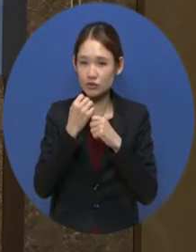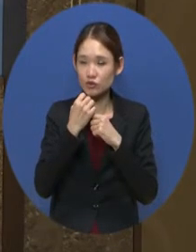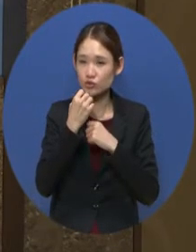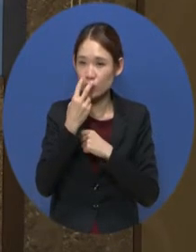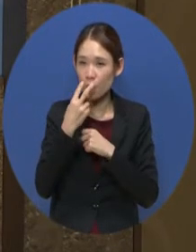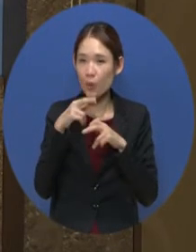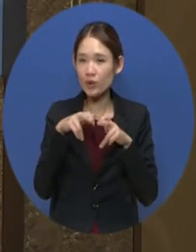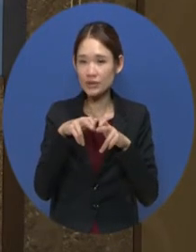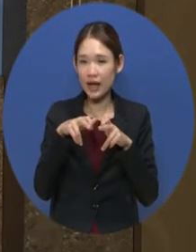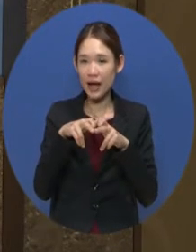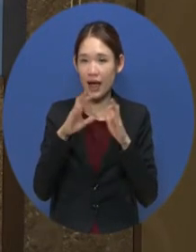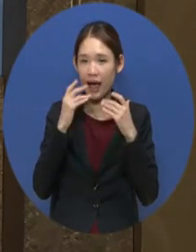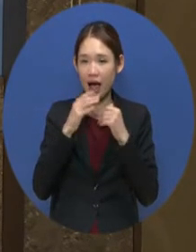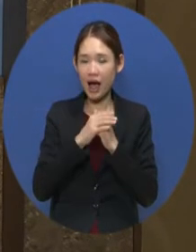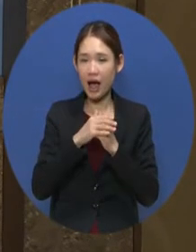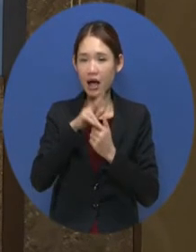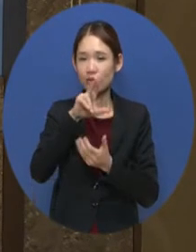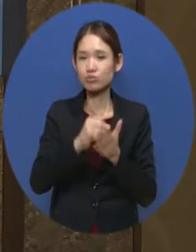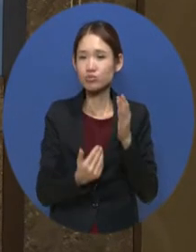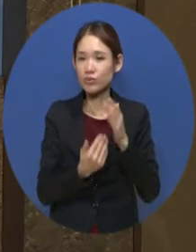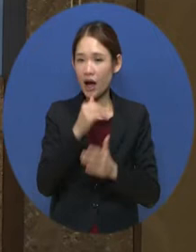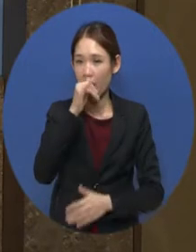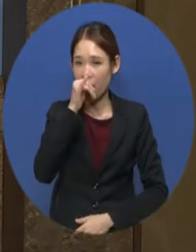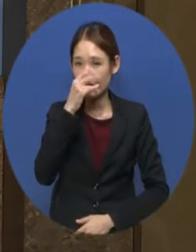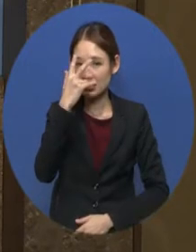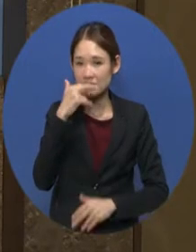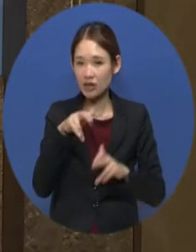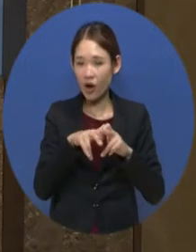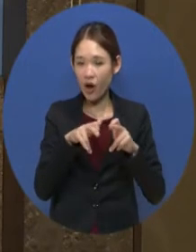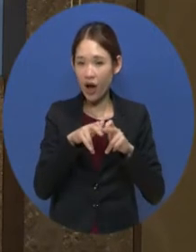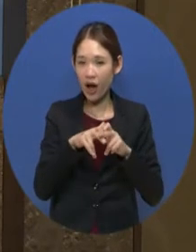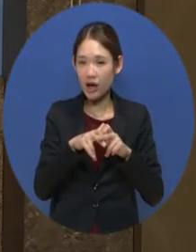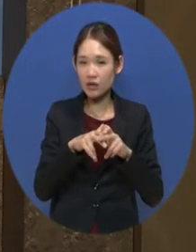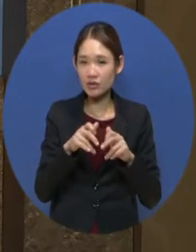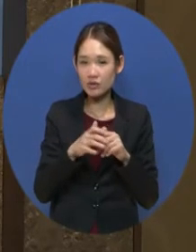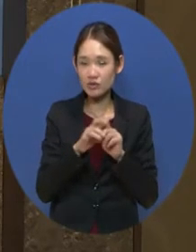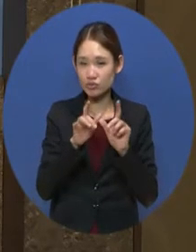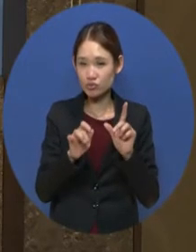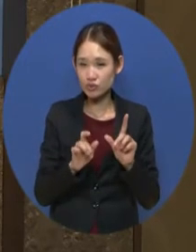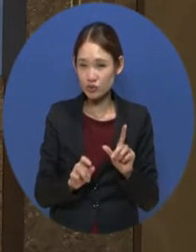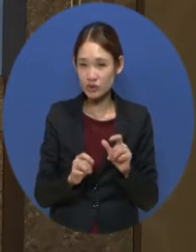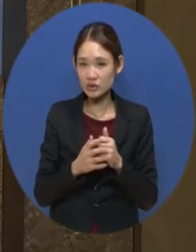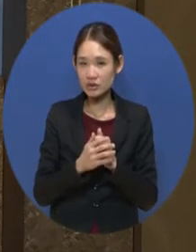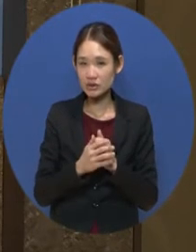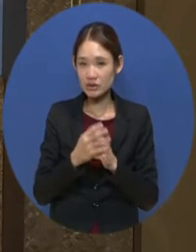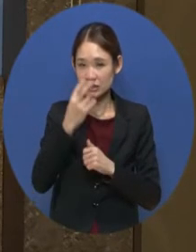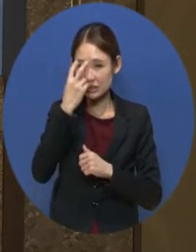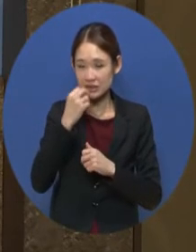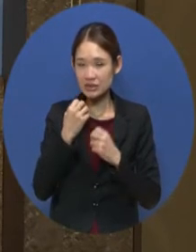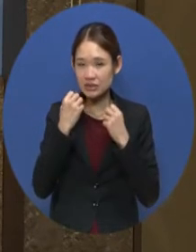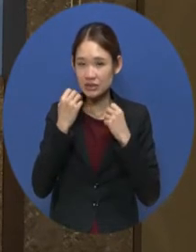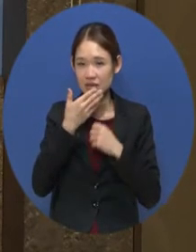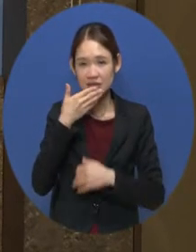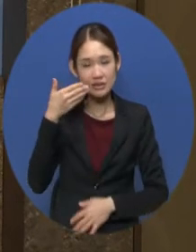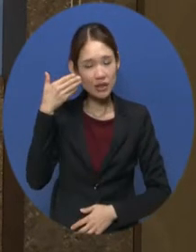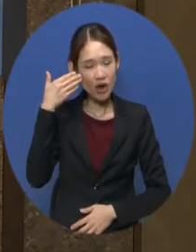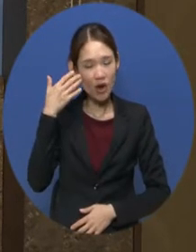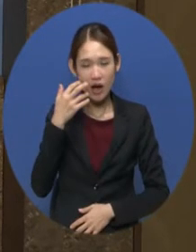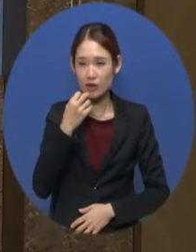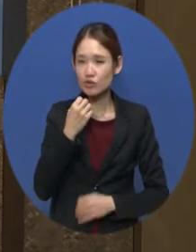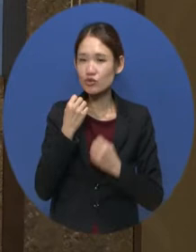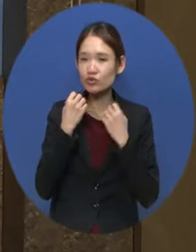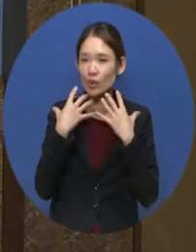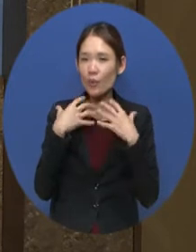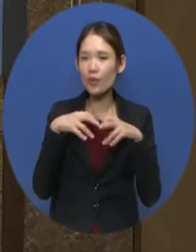중복 장애아가 좀 이슈가 되고 있어요. 뭐 시청각 장애라든지 어떤 이런 부분들을 시 중복 장애라고 하는데요. 네.